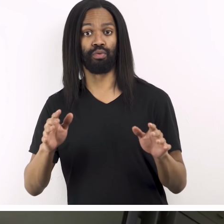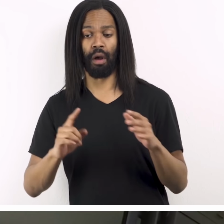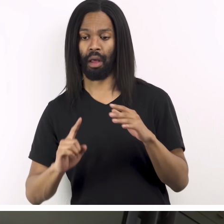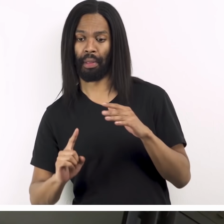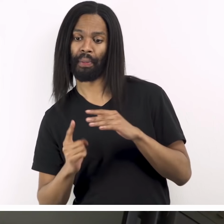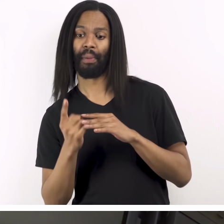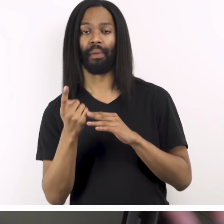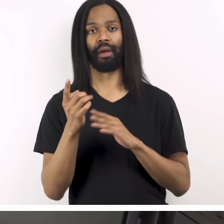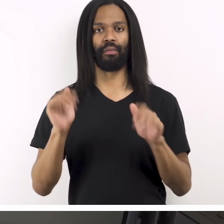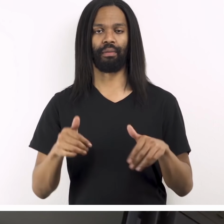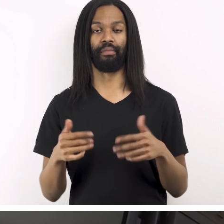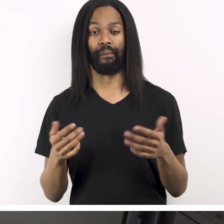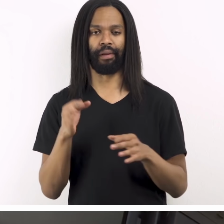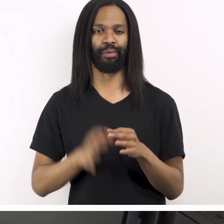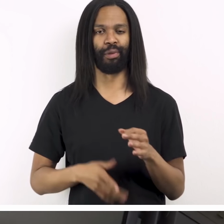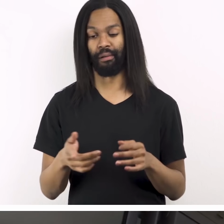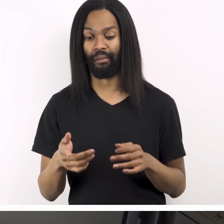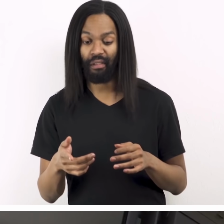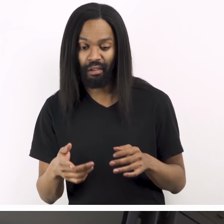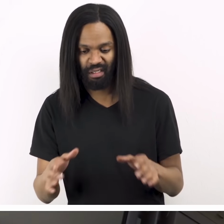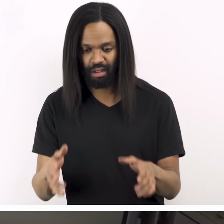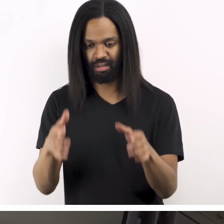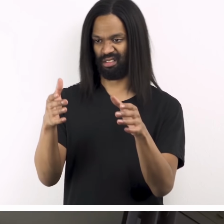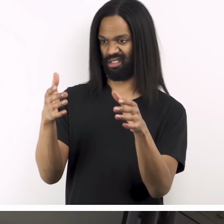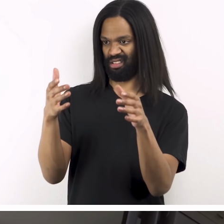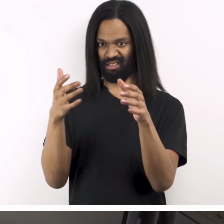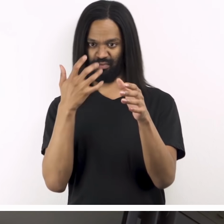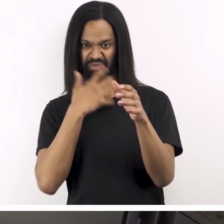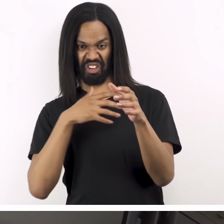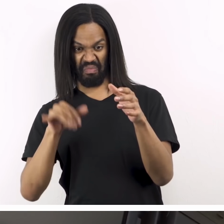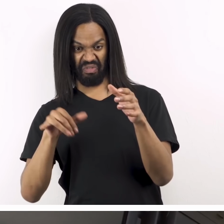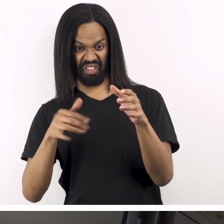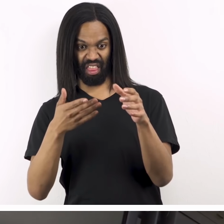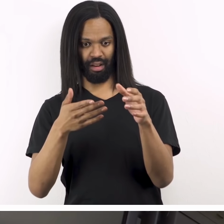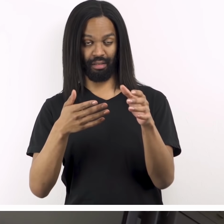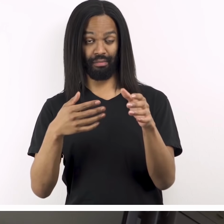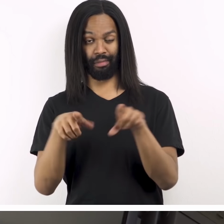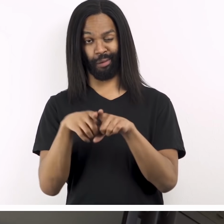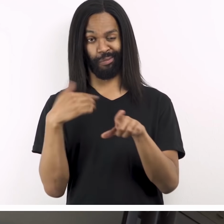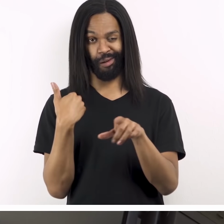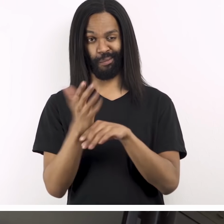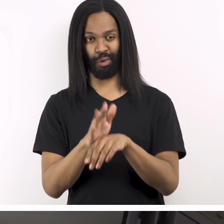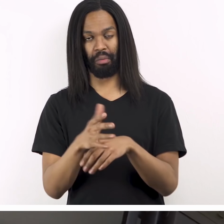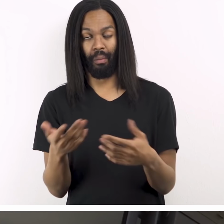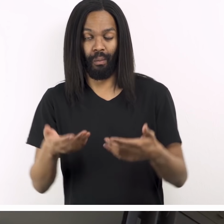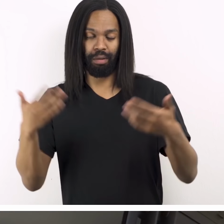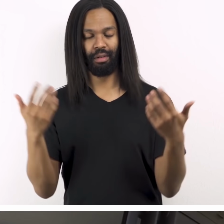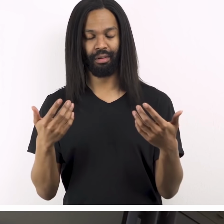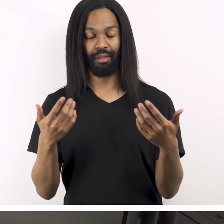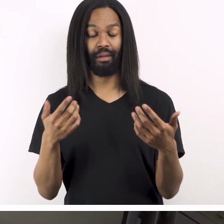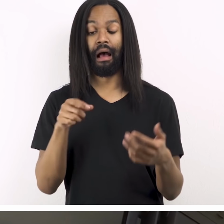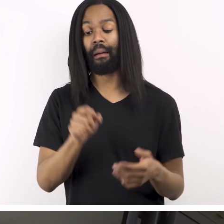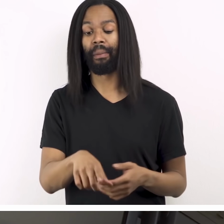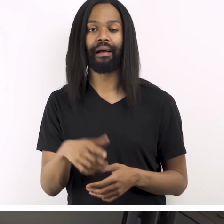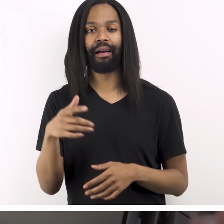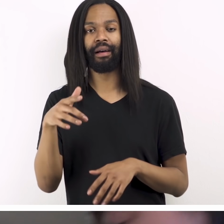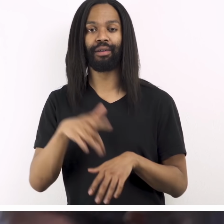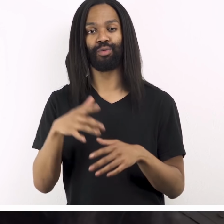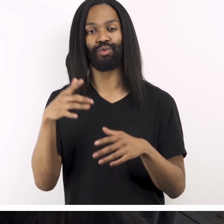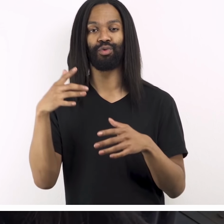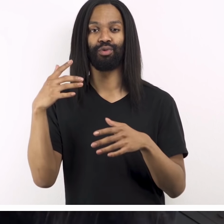n'empêchera pas de pousser. Voilà, vous allez juste avoir une plante moche et dégueulasse, un peu comme celle-là, celle que je viens de vous montrer, hein, moche et dégueu. Mais elle s'est pris du